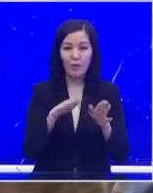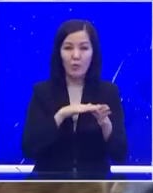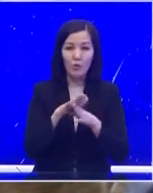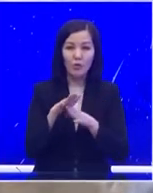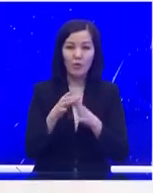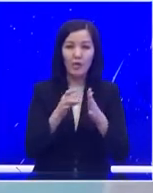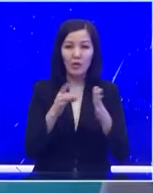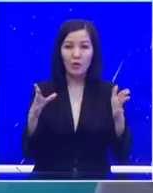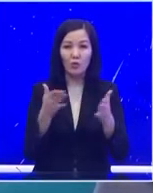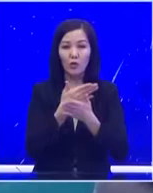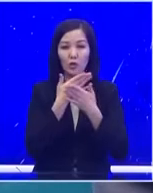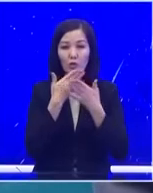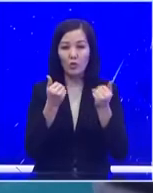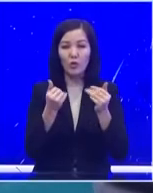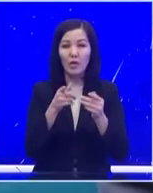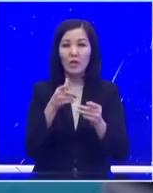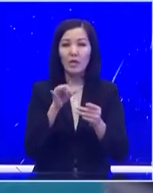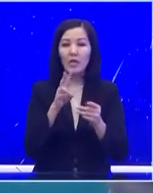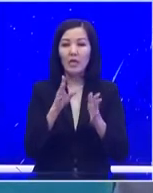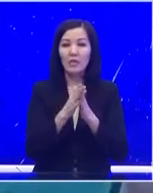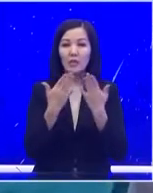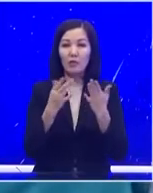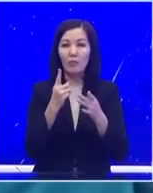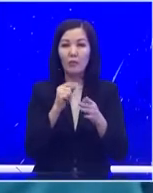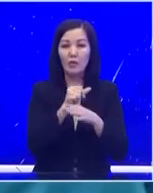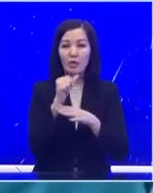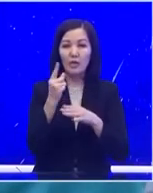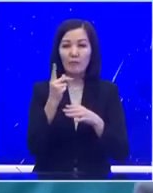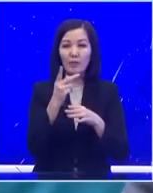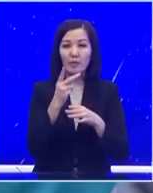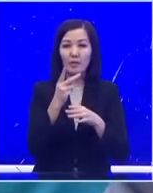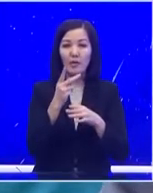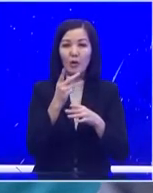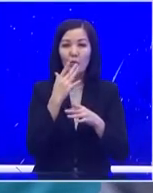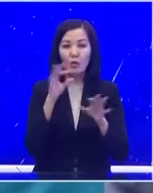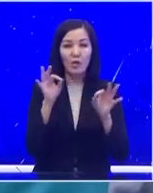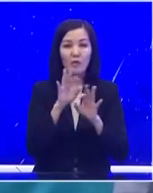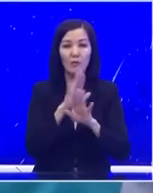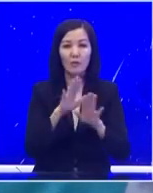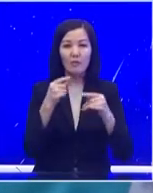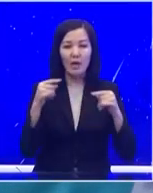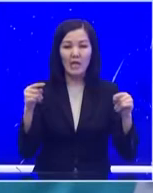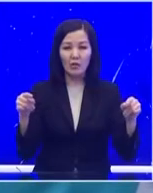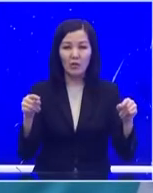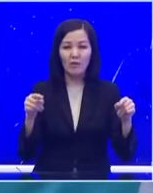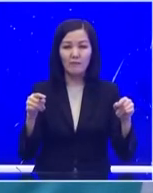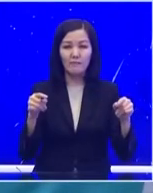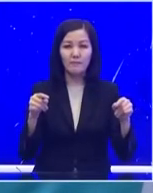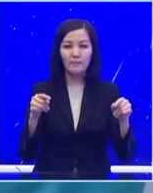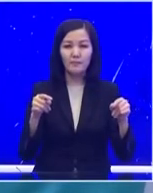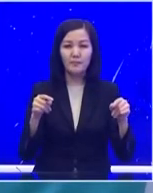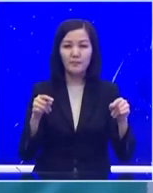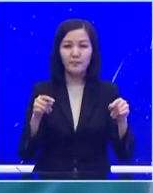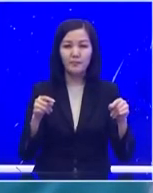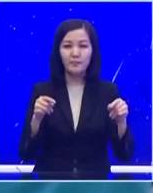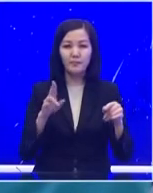ондай рекордтар жоқ. Гиннес рекордтар кітабында 1 сағат, 1 жарым сағат, бірақ та ұлттық аспаптар емес, неше түрлі